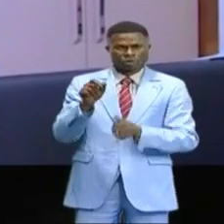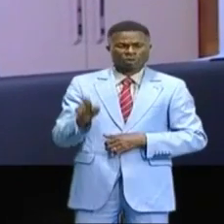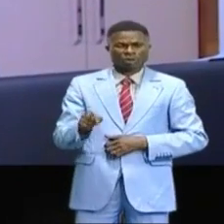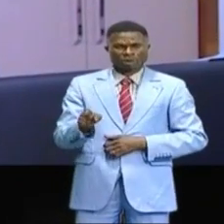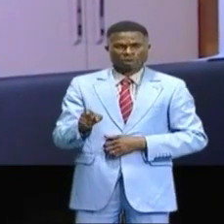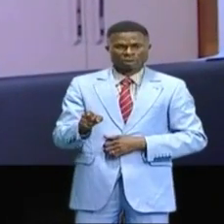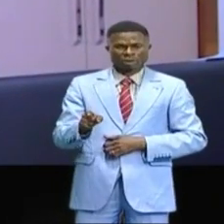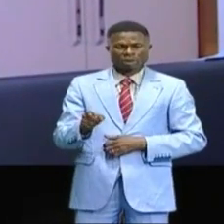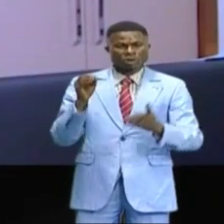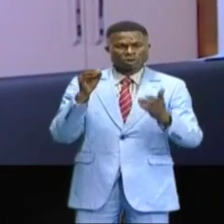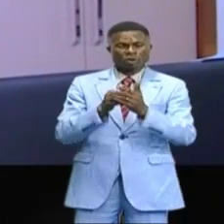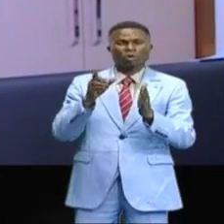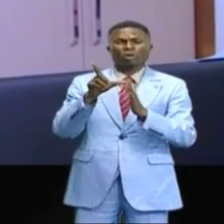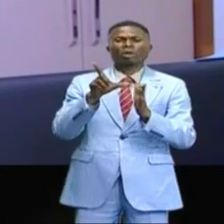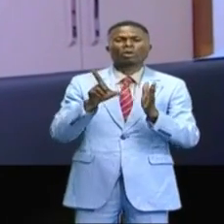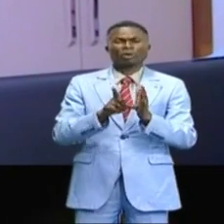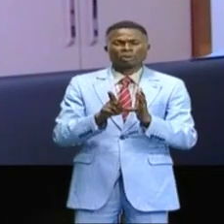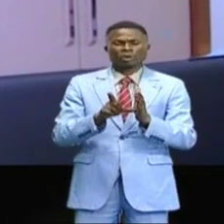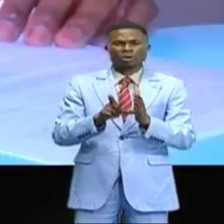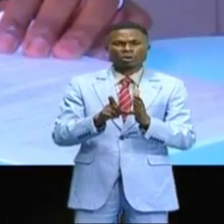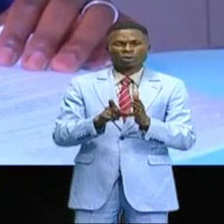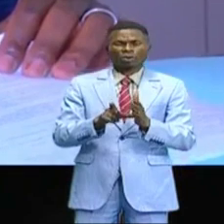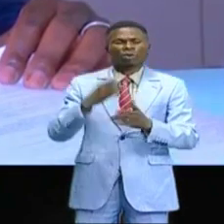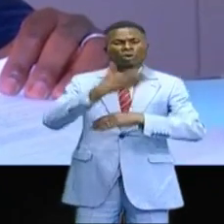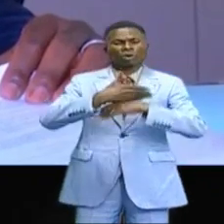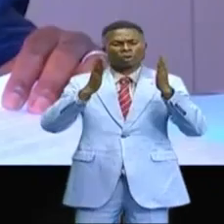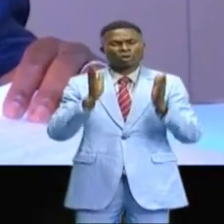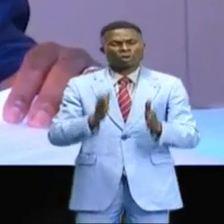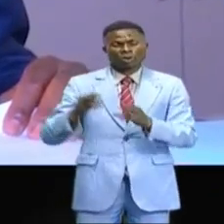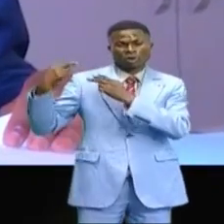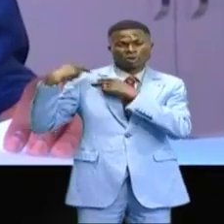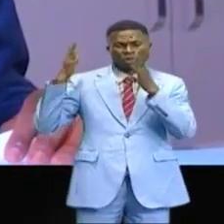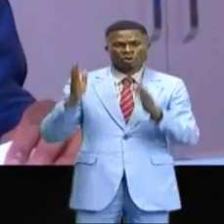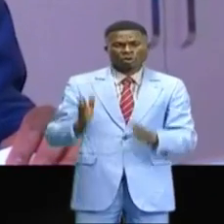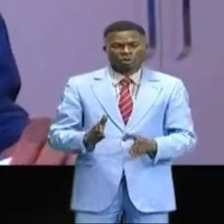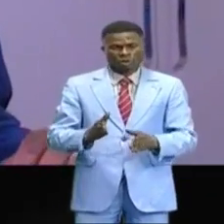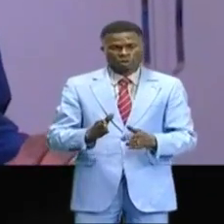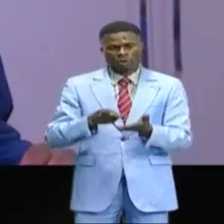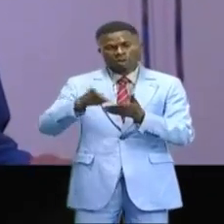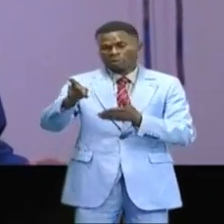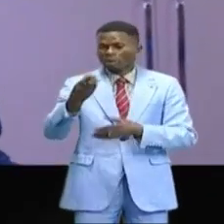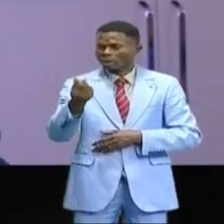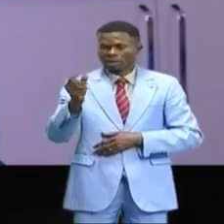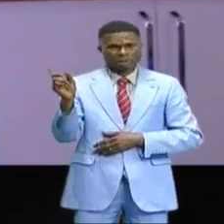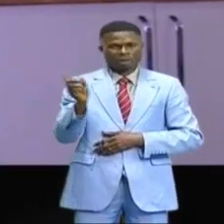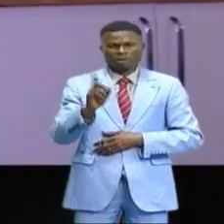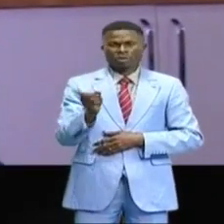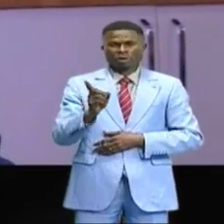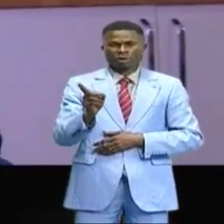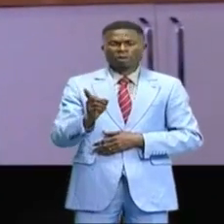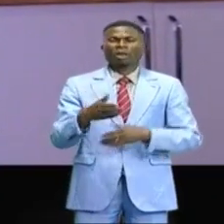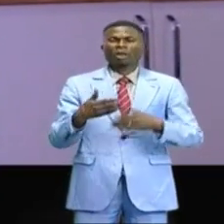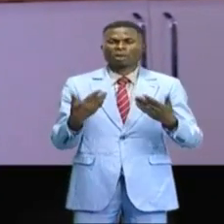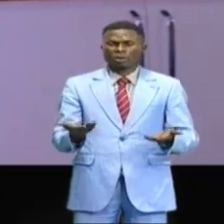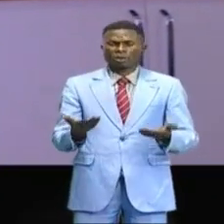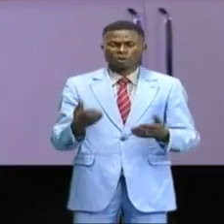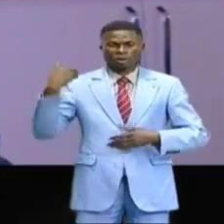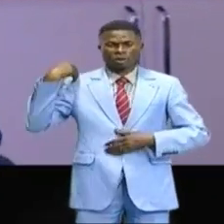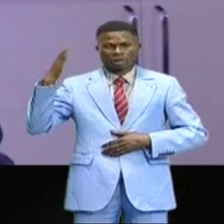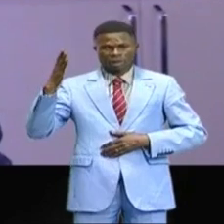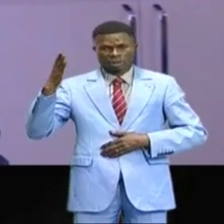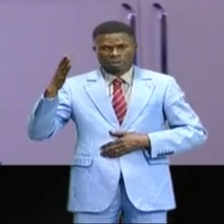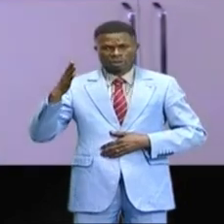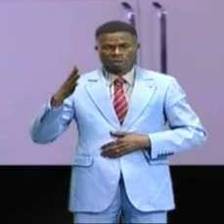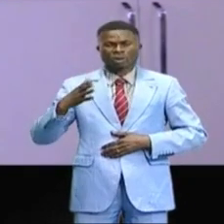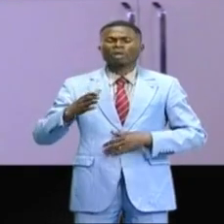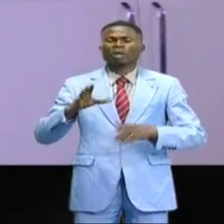et au regard de la loi aux frais de leurs constructeurs ou propriétaires sans aucune indemnisation. Ainsi, l'État aura tiré